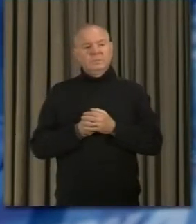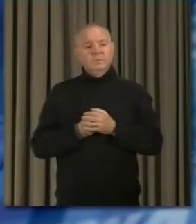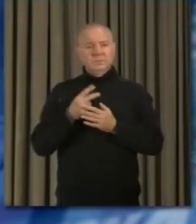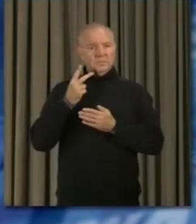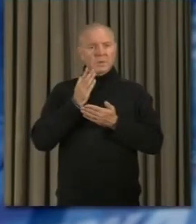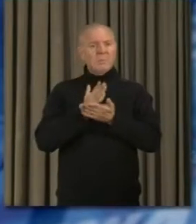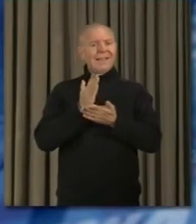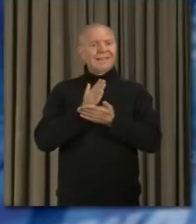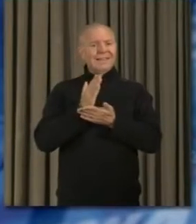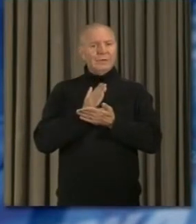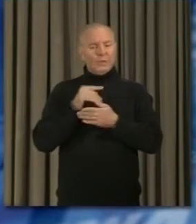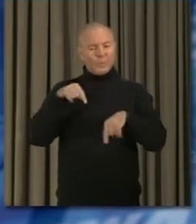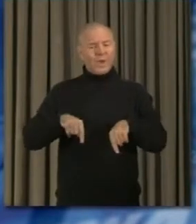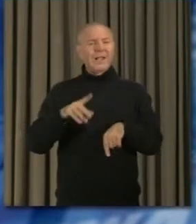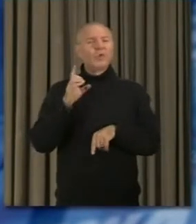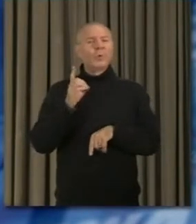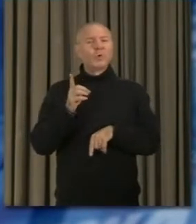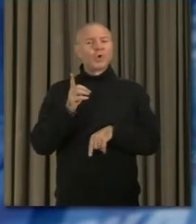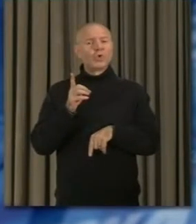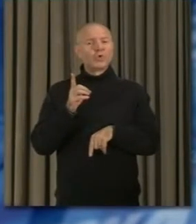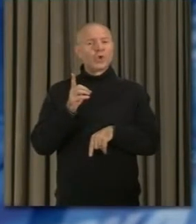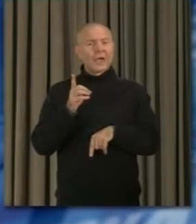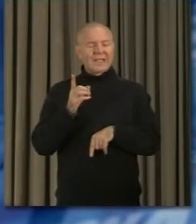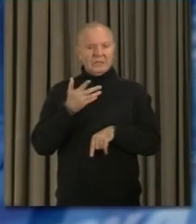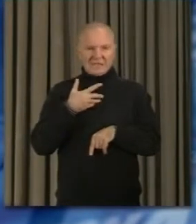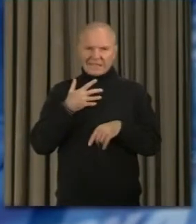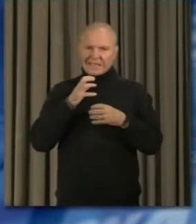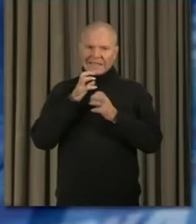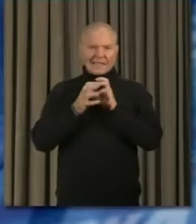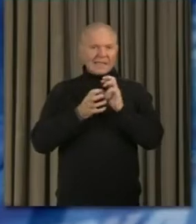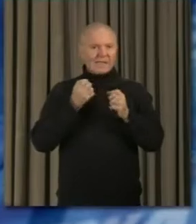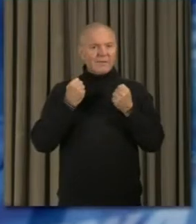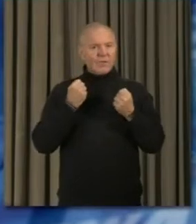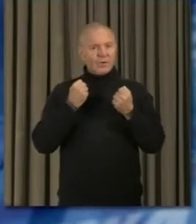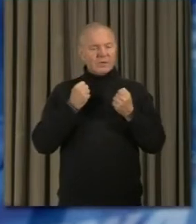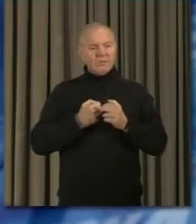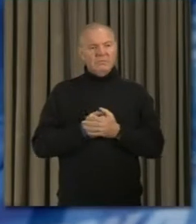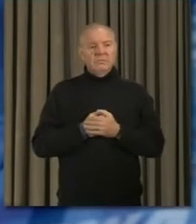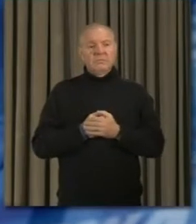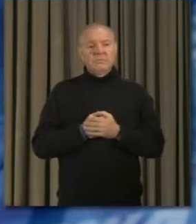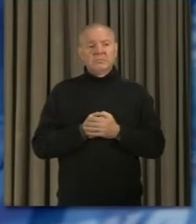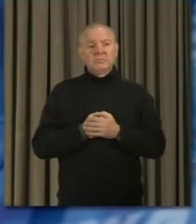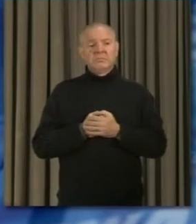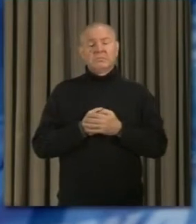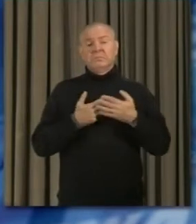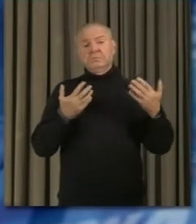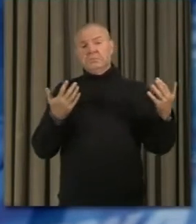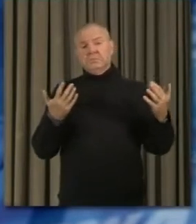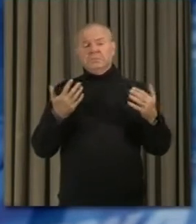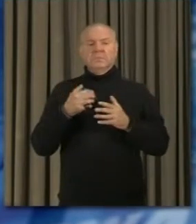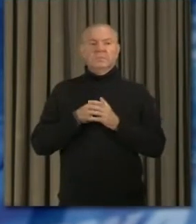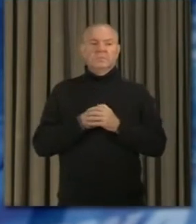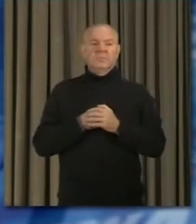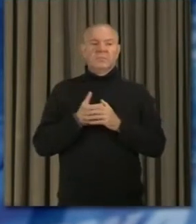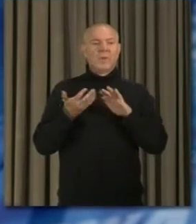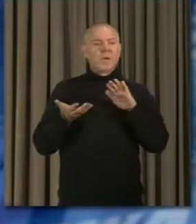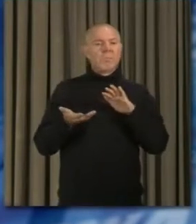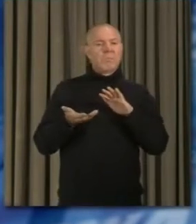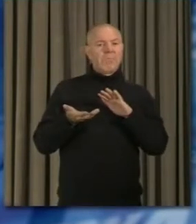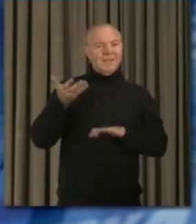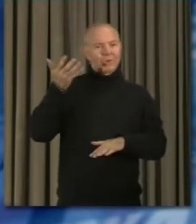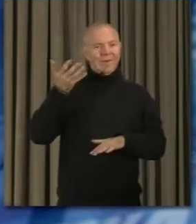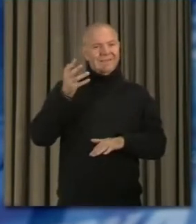partito che però a domodossola inevitabilmente presenta spaccature interne al suono. Allora, una maggioranza di